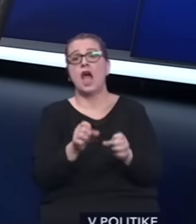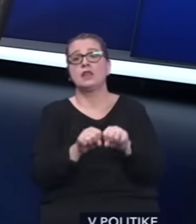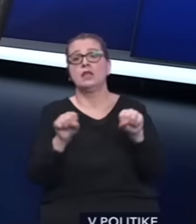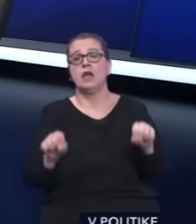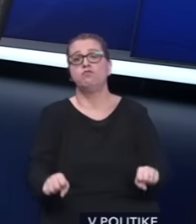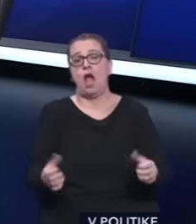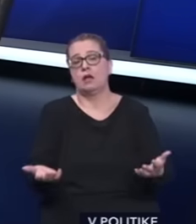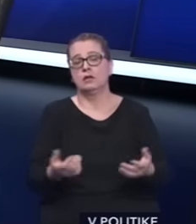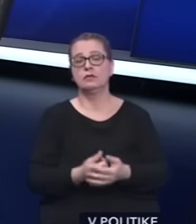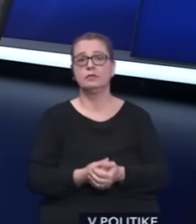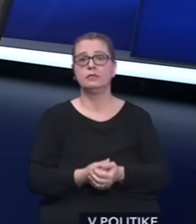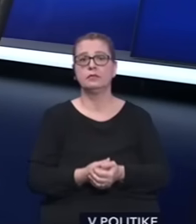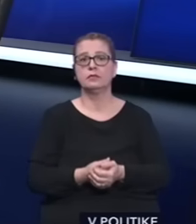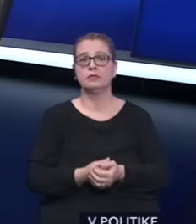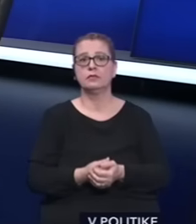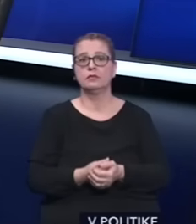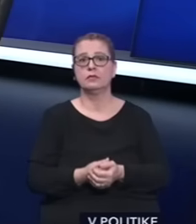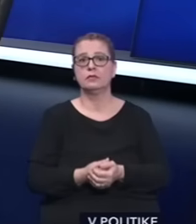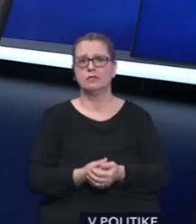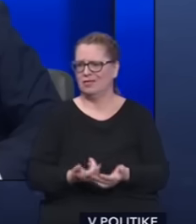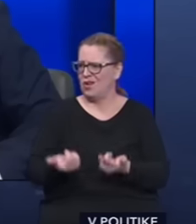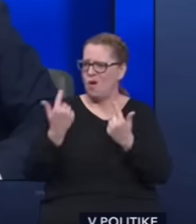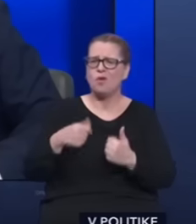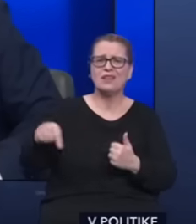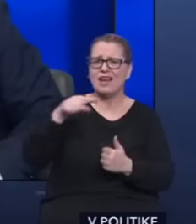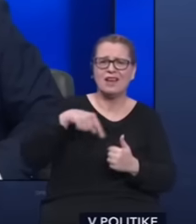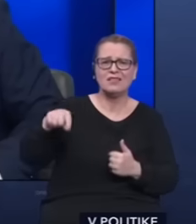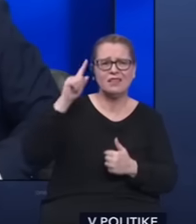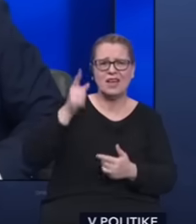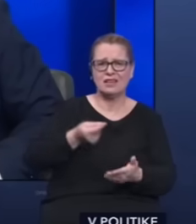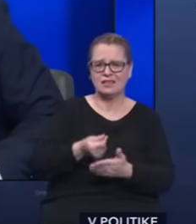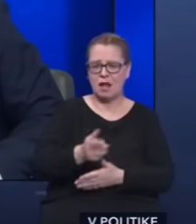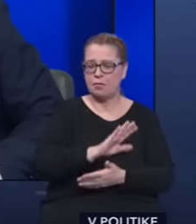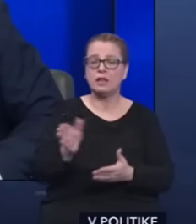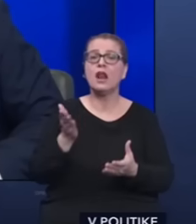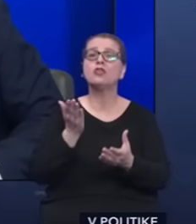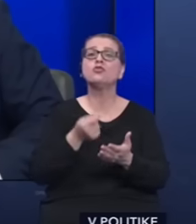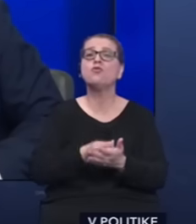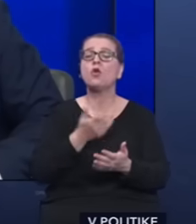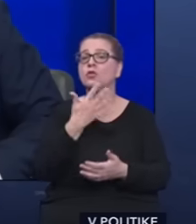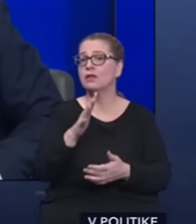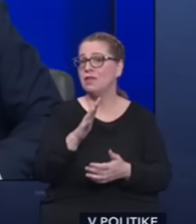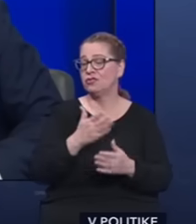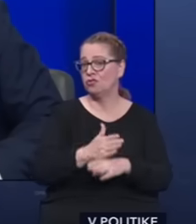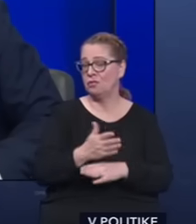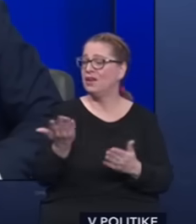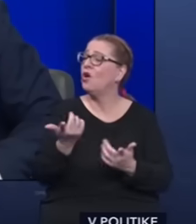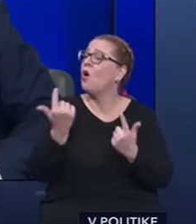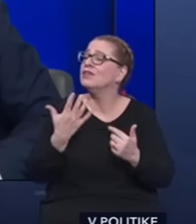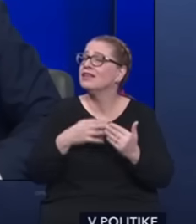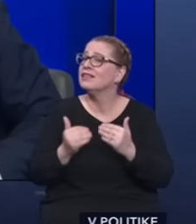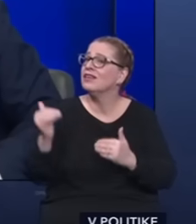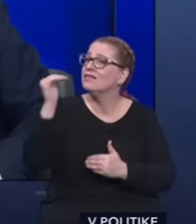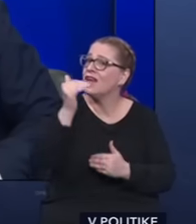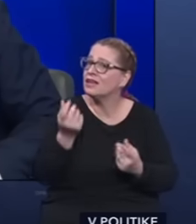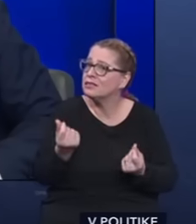vám takisto, kde z 500 miliónov toto dokážete všetko zaplatiť. Len tie dôchodky budú tých 500 miliónov. Kde chcete zvýšiť ďalšie peniaze v rámci školstva? V